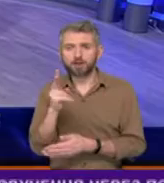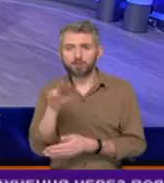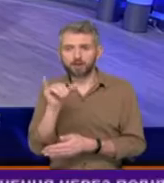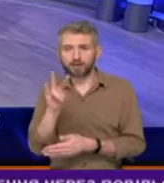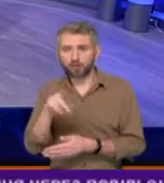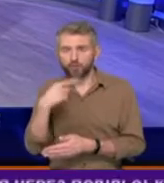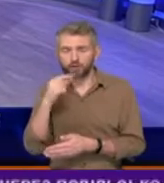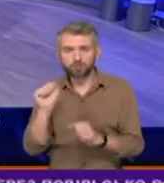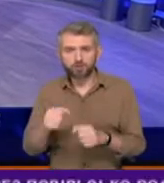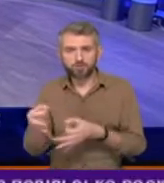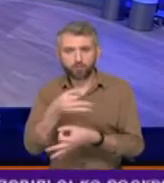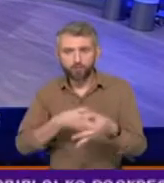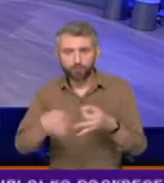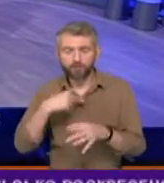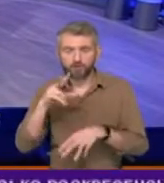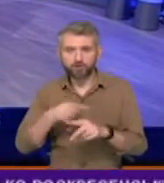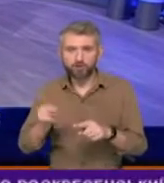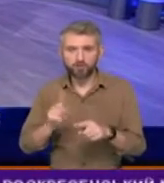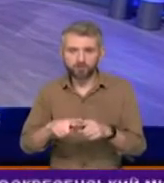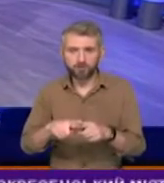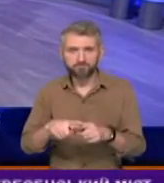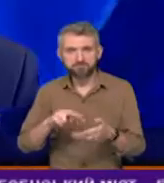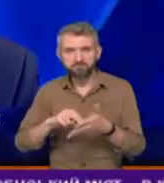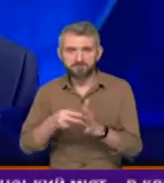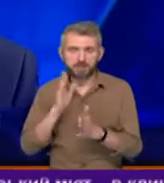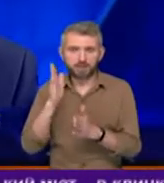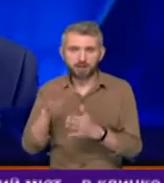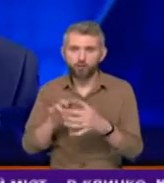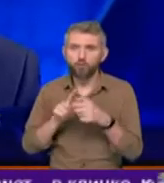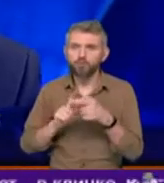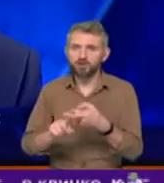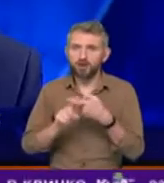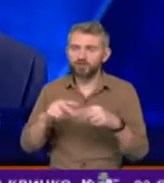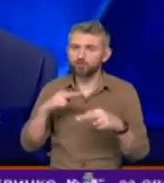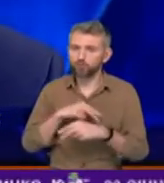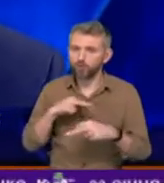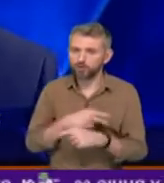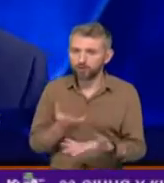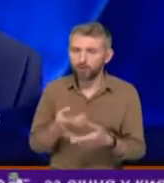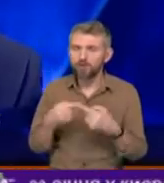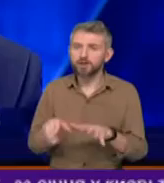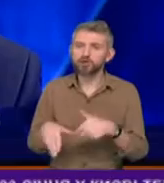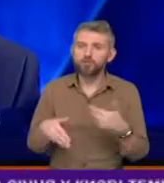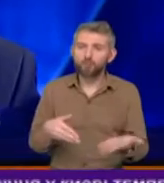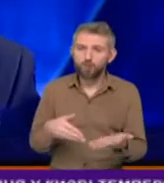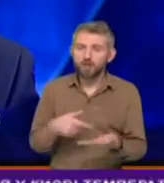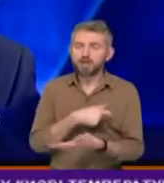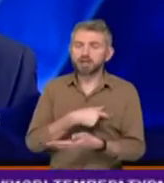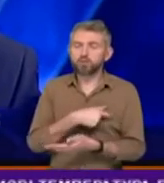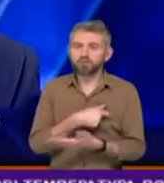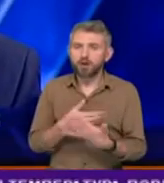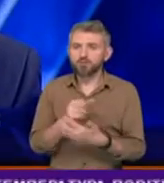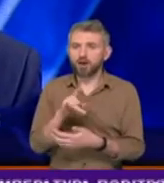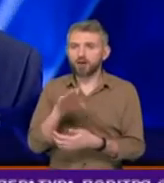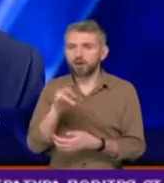можемо обговорювати, і я вважаю це елементом стратегії комунікації сьогодні з Угорщиною передусім. А з іншого боку, ми пам'ятаємо депутатів, там